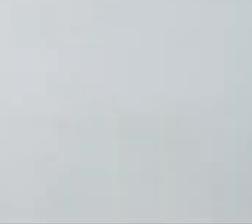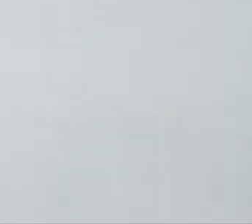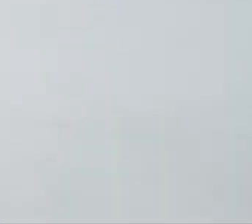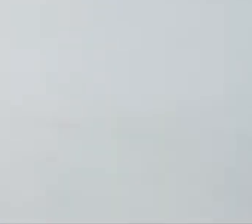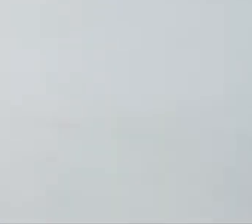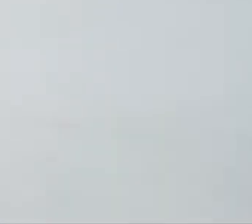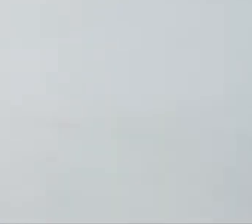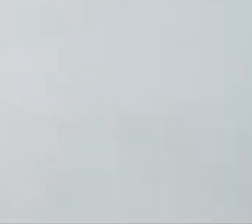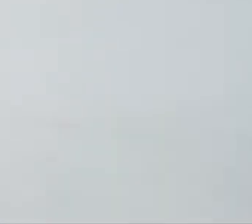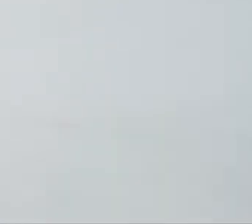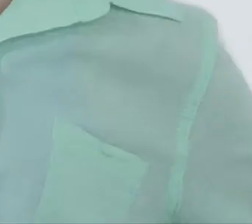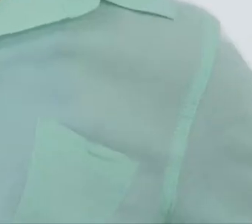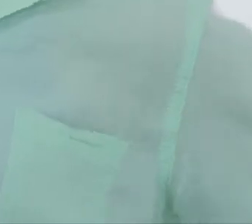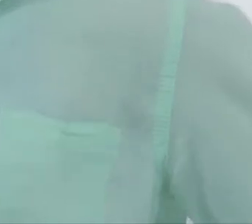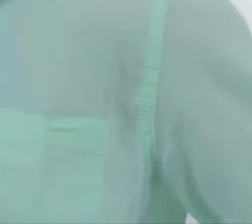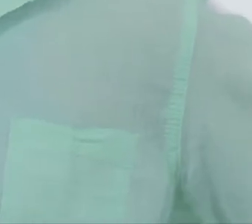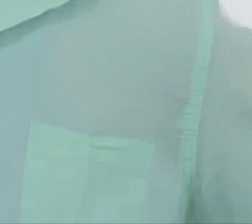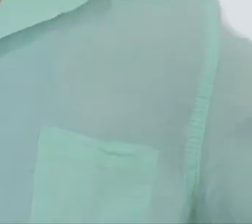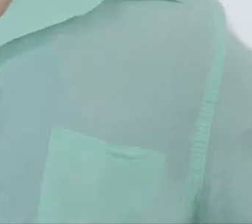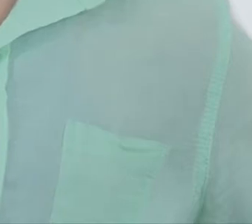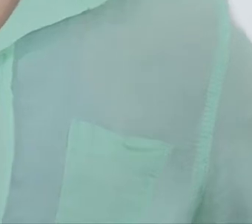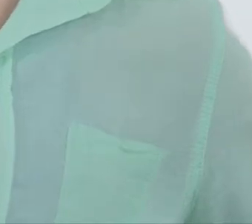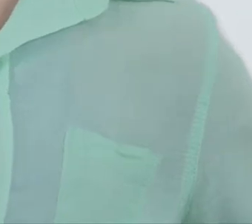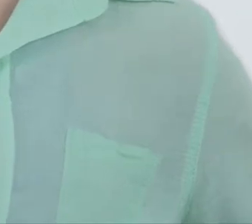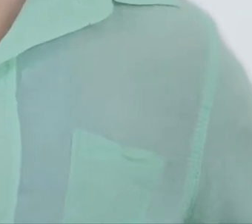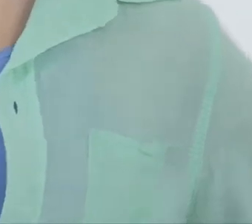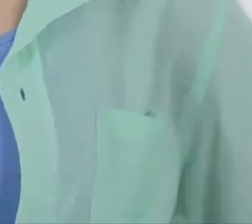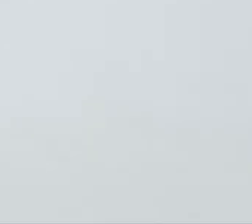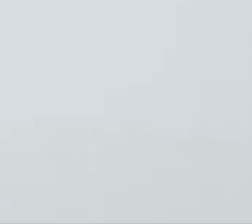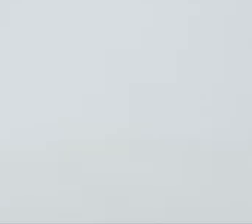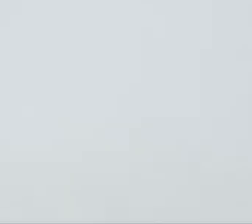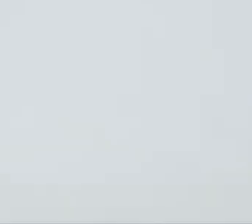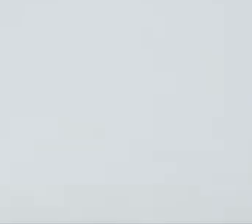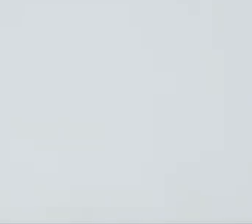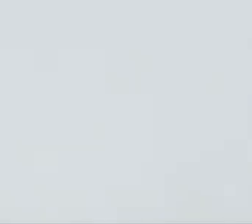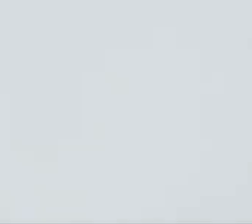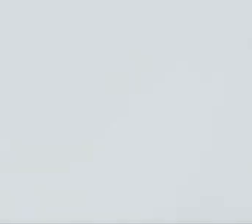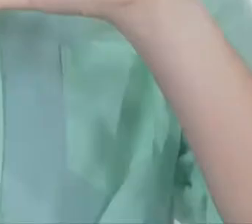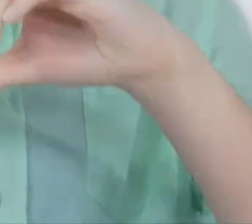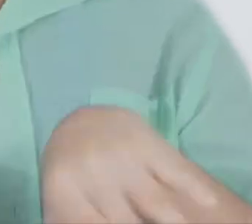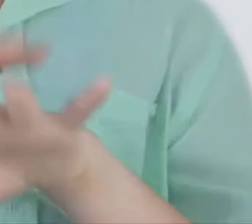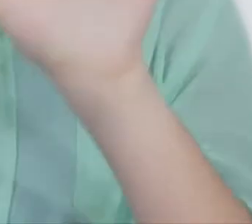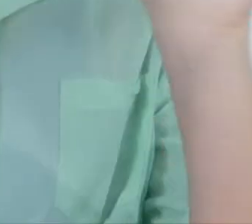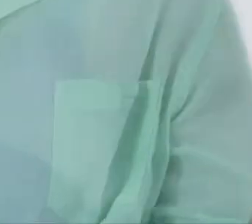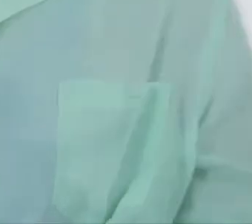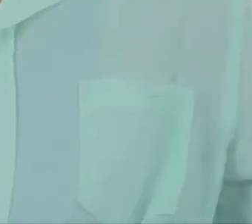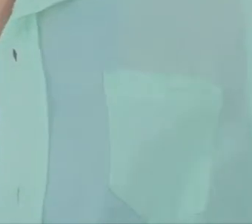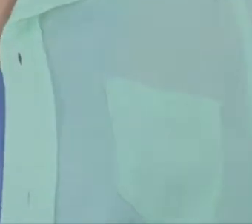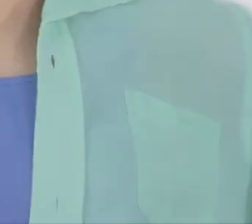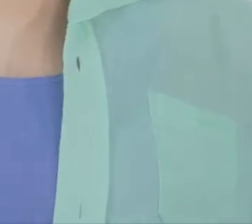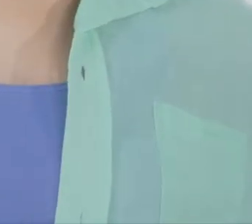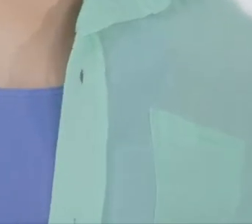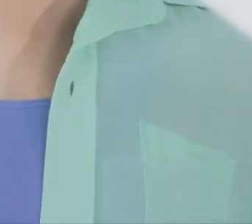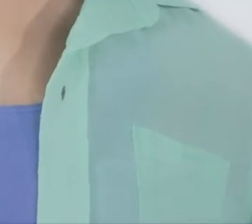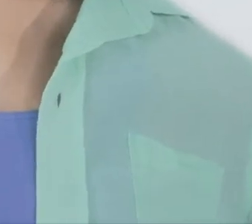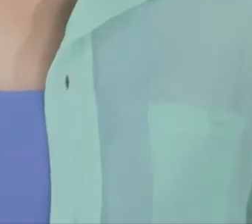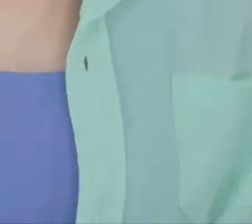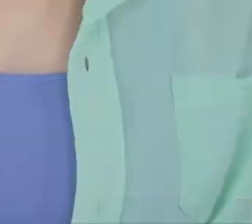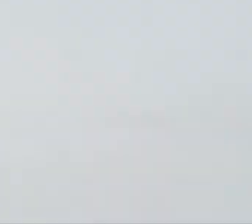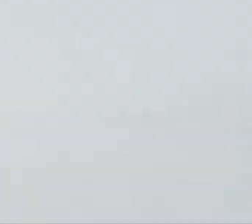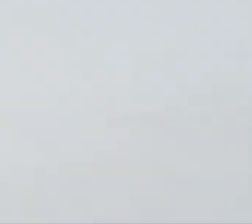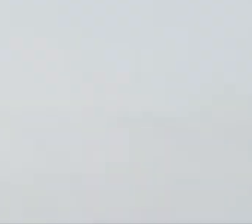juga sejali mencinta Cinta Bersemi saat handel